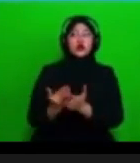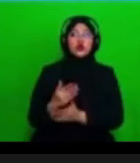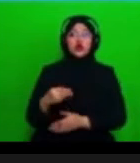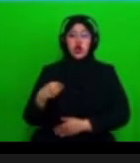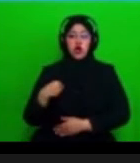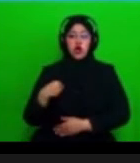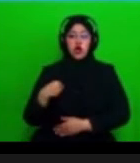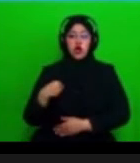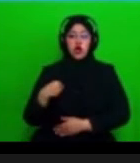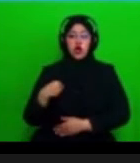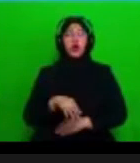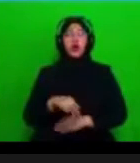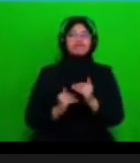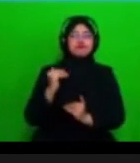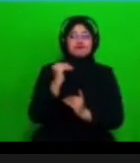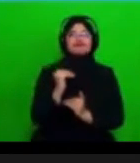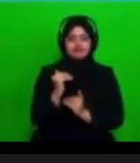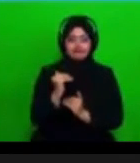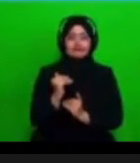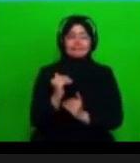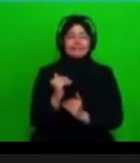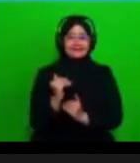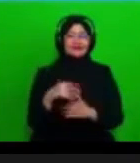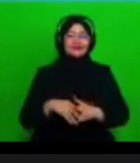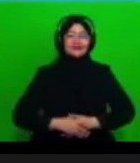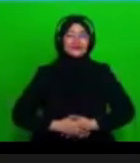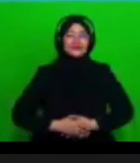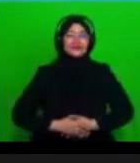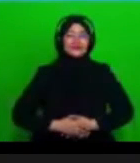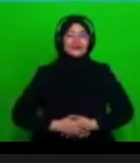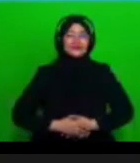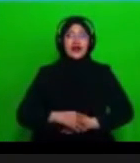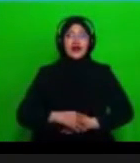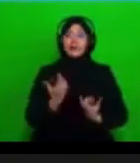prodinya kedokteran itu lebih tinggi lagi gitu.